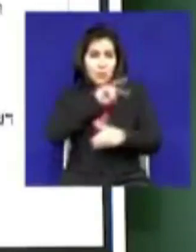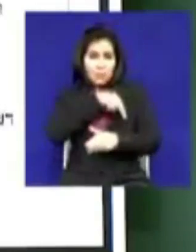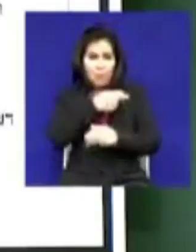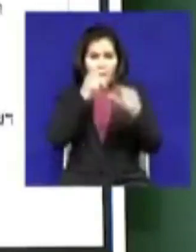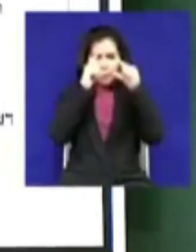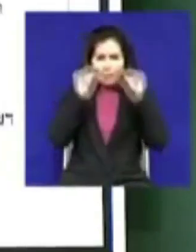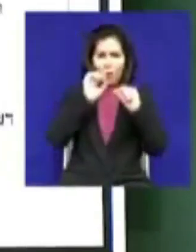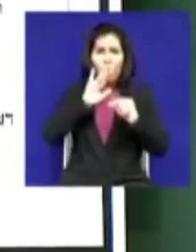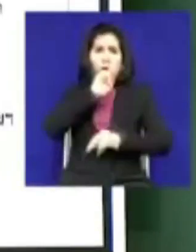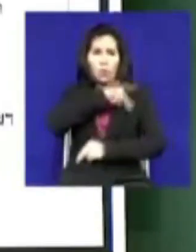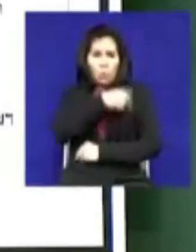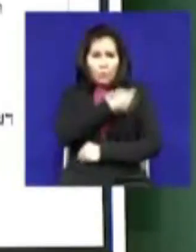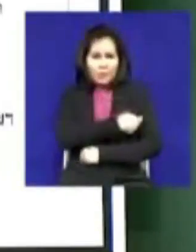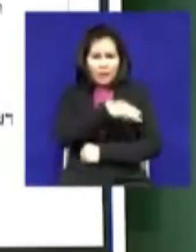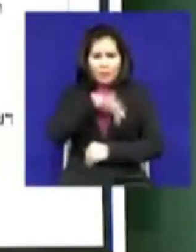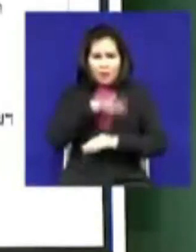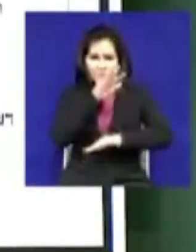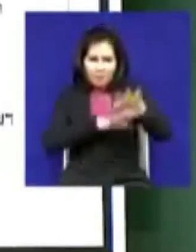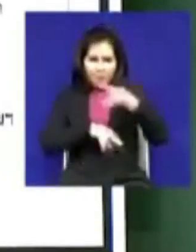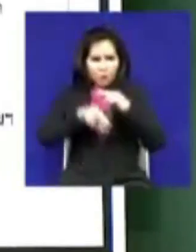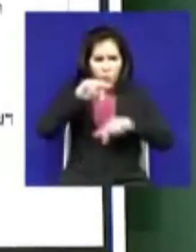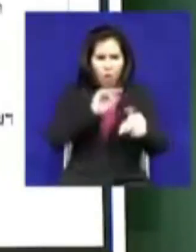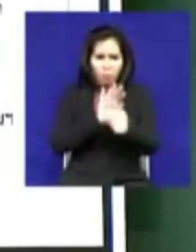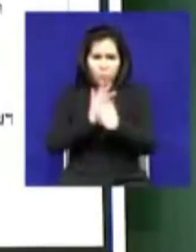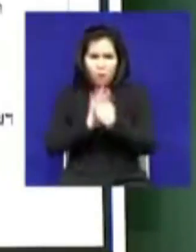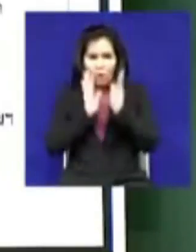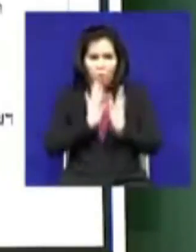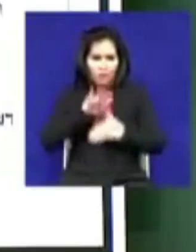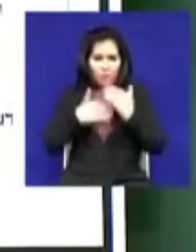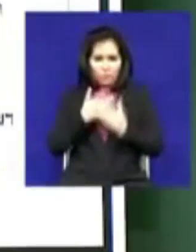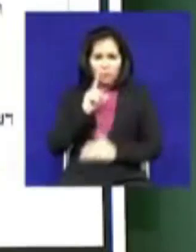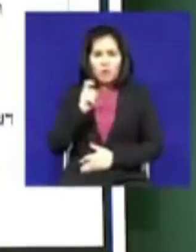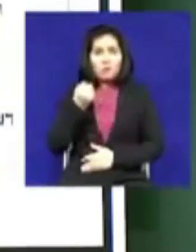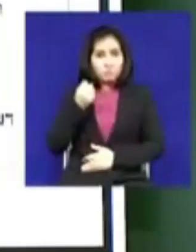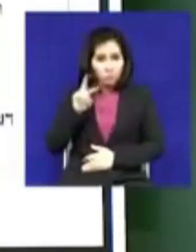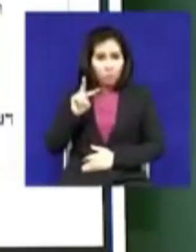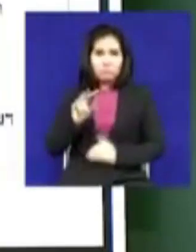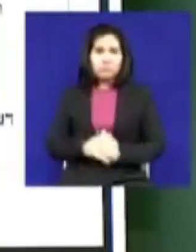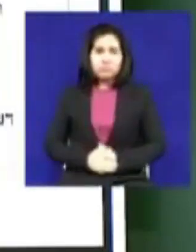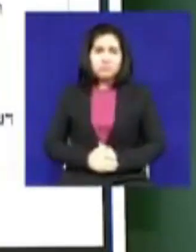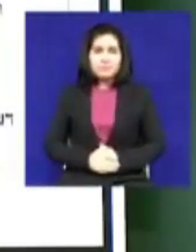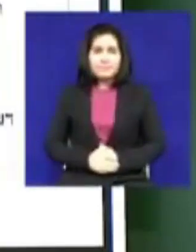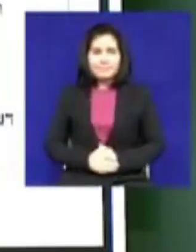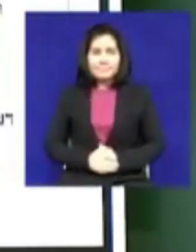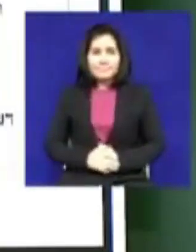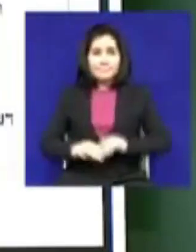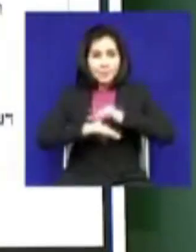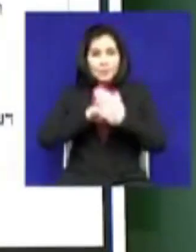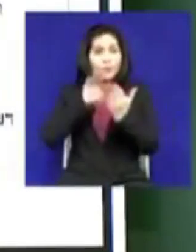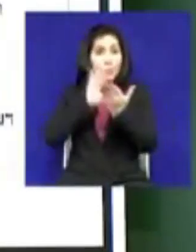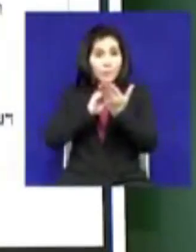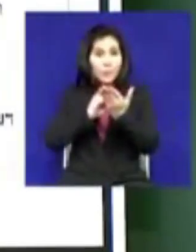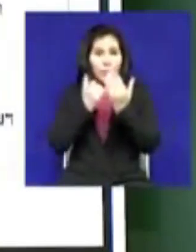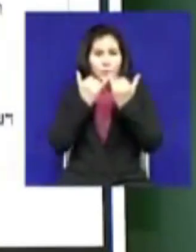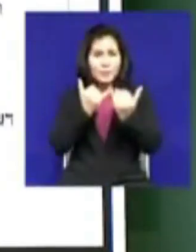ผัสนะครับกับผู้ป่วยรายนี้นะครับจำนวนมากถึง112รายข้อมูลเบื้องต้นนะครับ